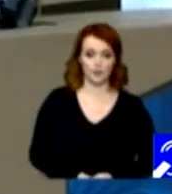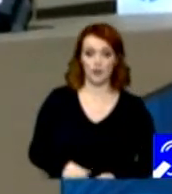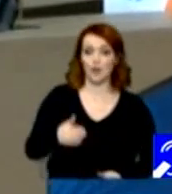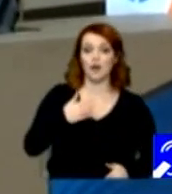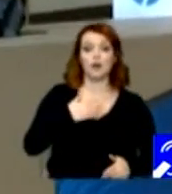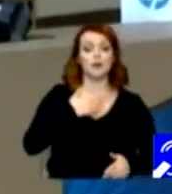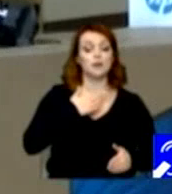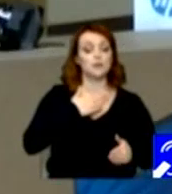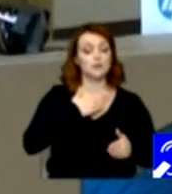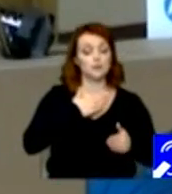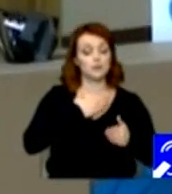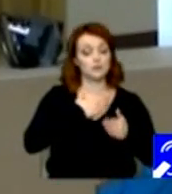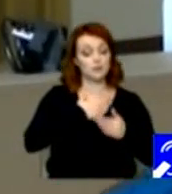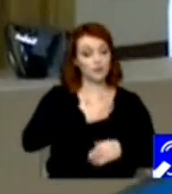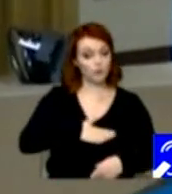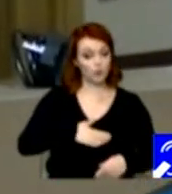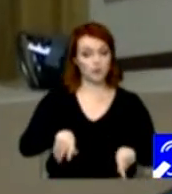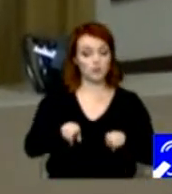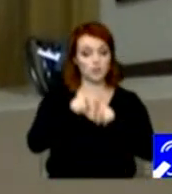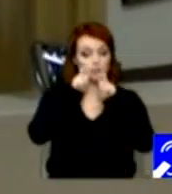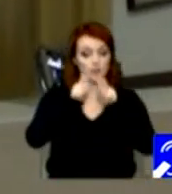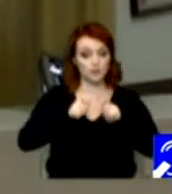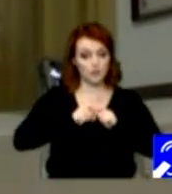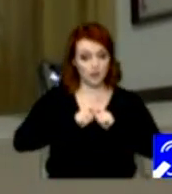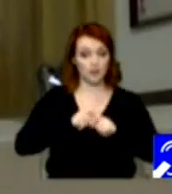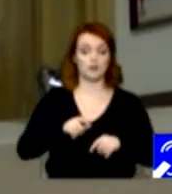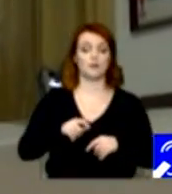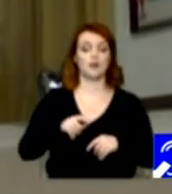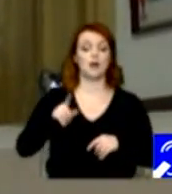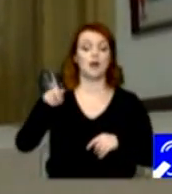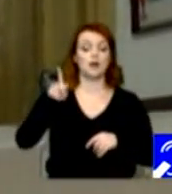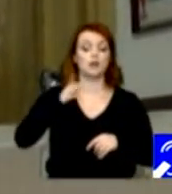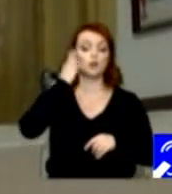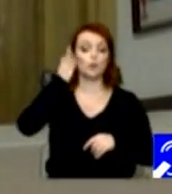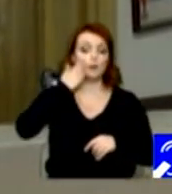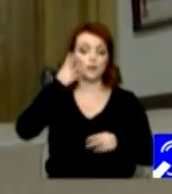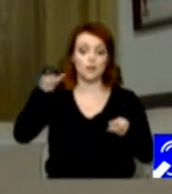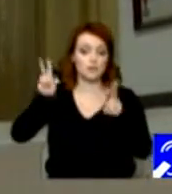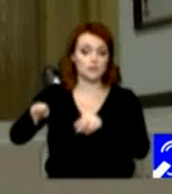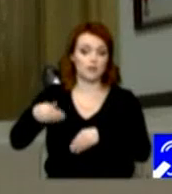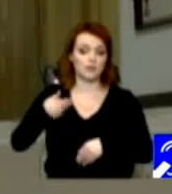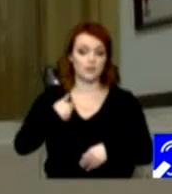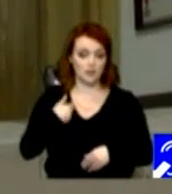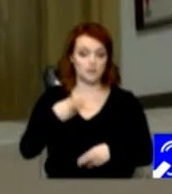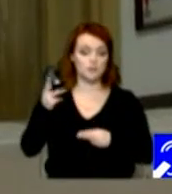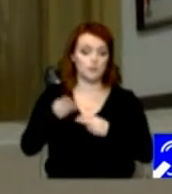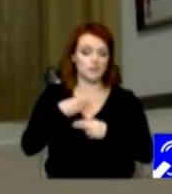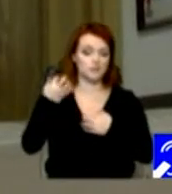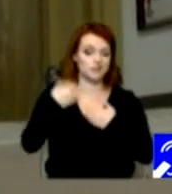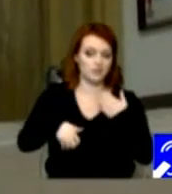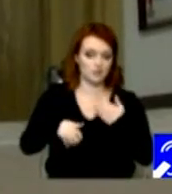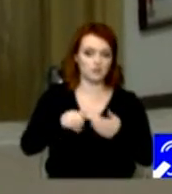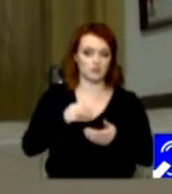Domnului președinte la ora Badiu din partea colegilor Comitetului director care au răspuns cu